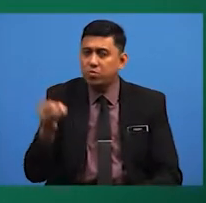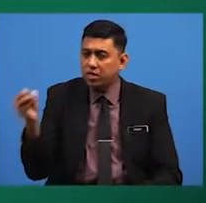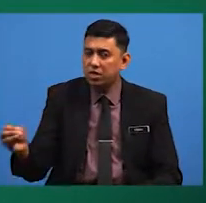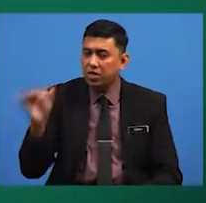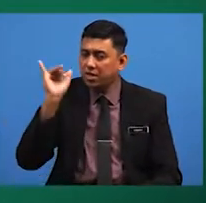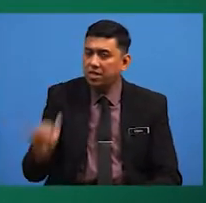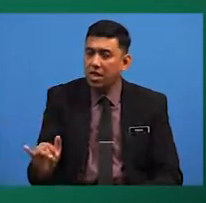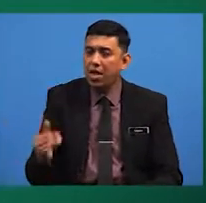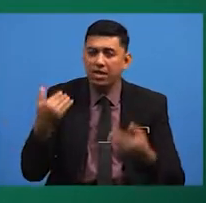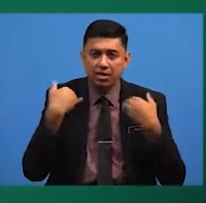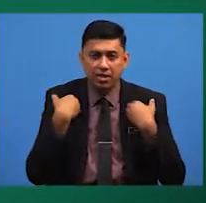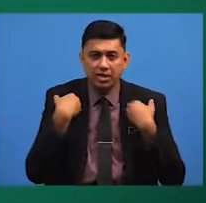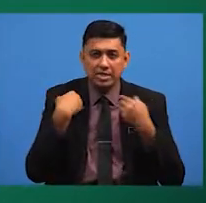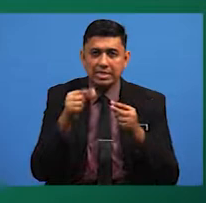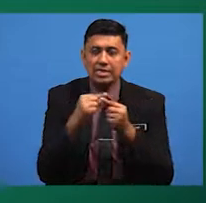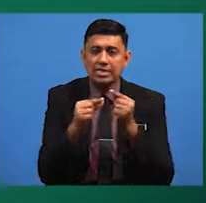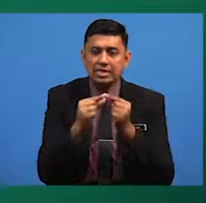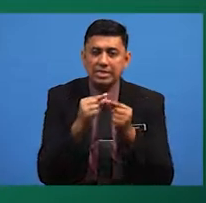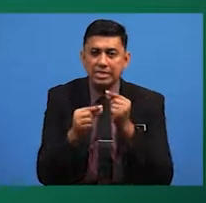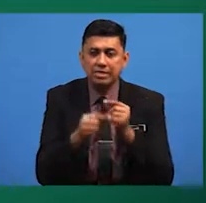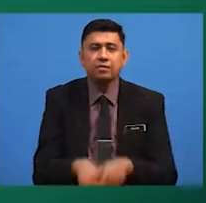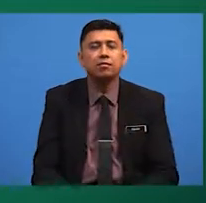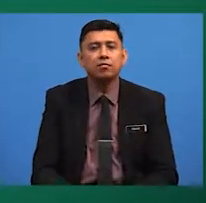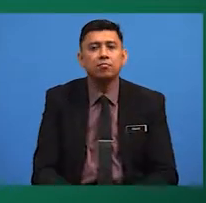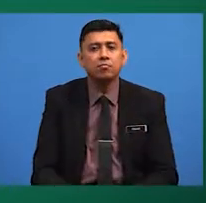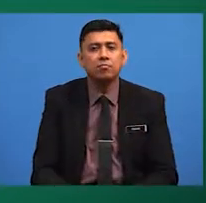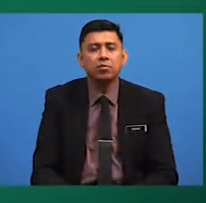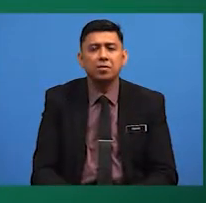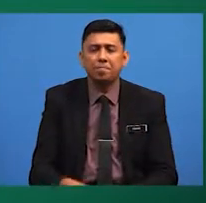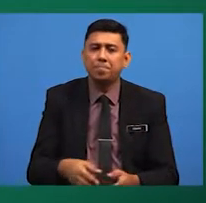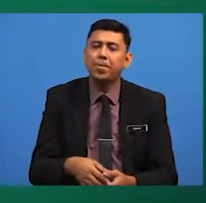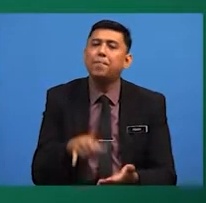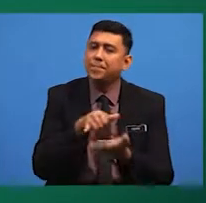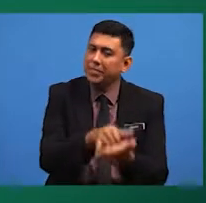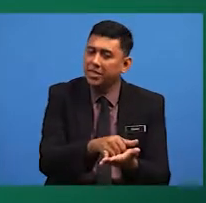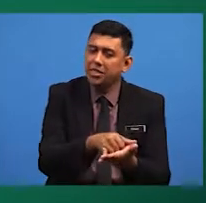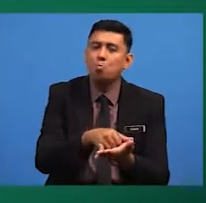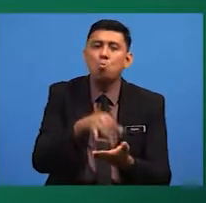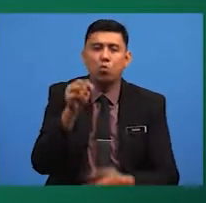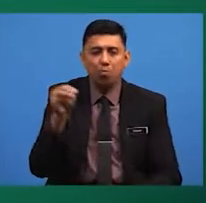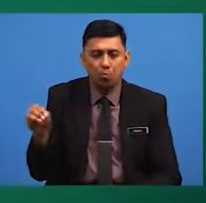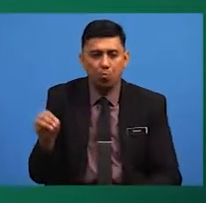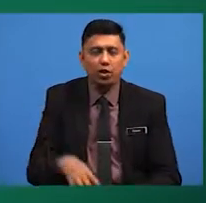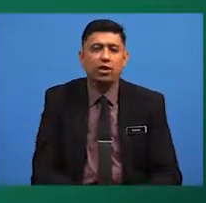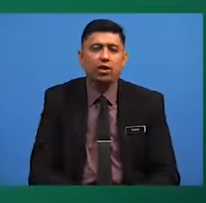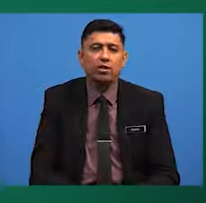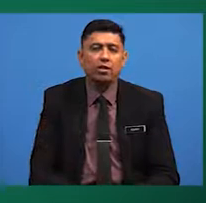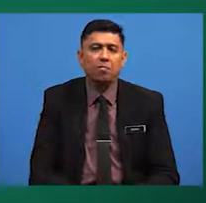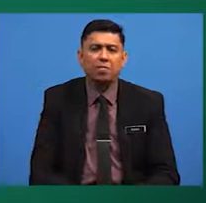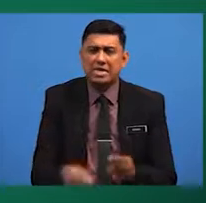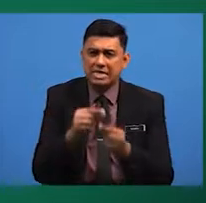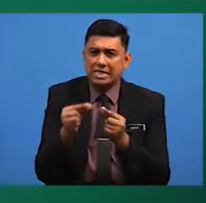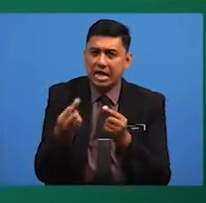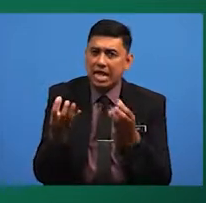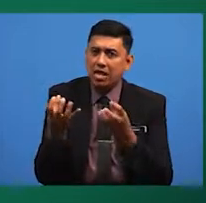objek yang mempunyai getaran ancamannya itu ya begini membeli sesuatu objek yang